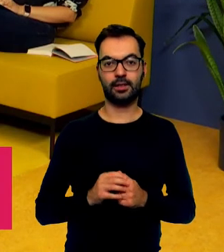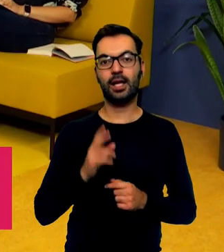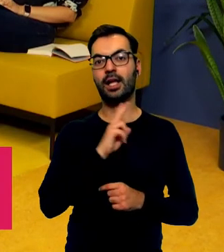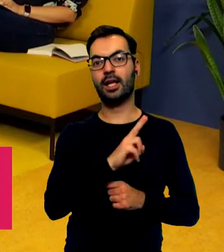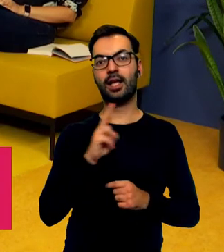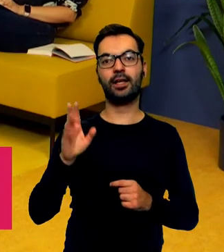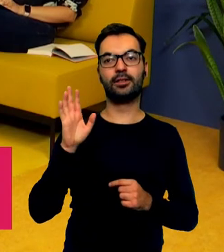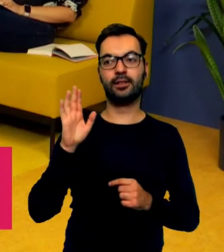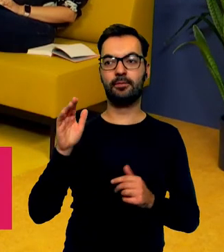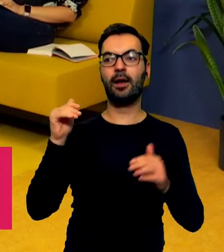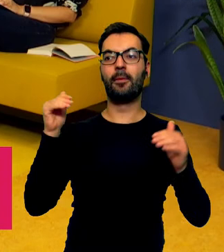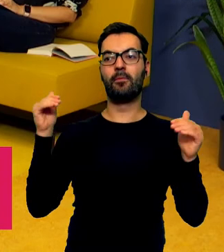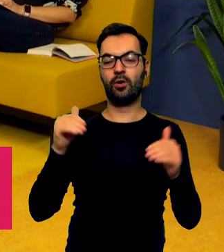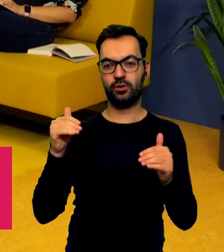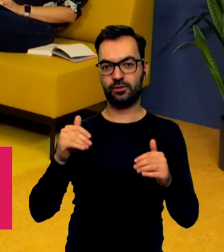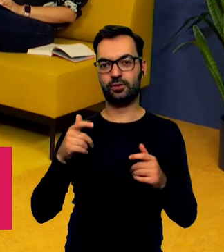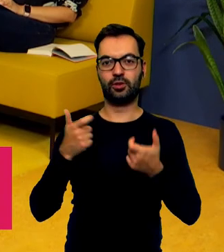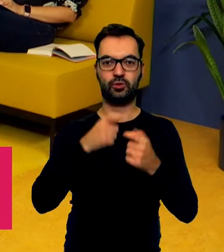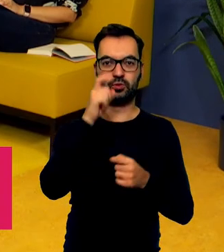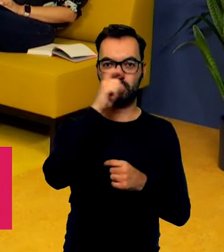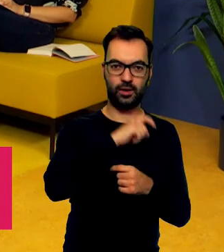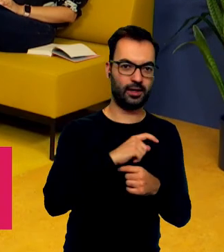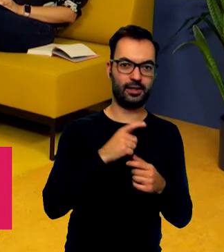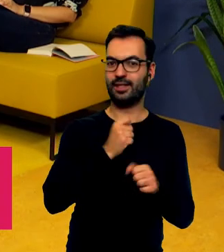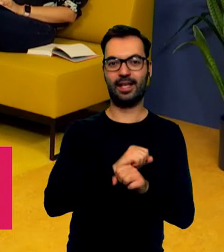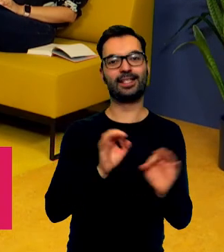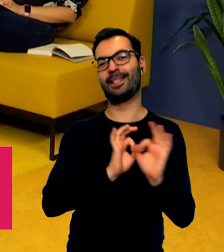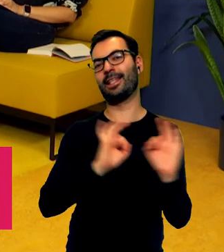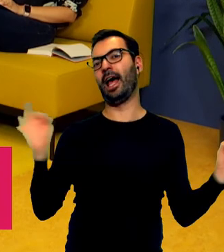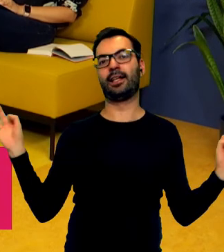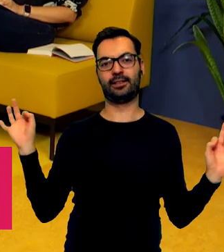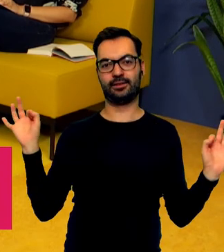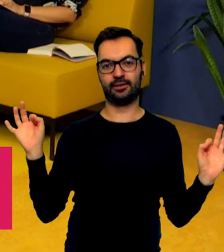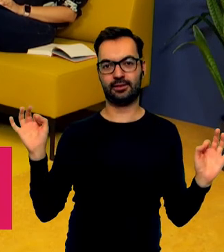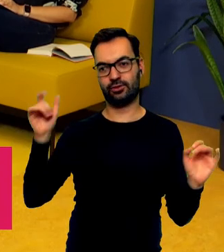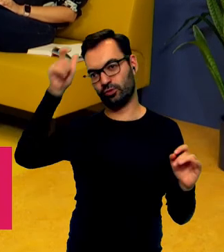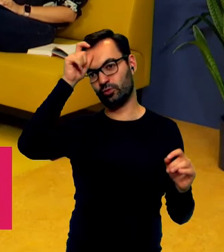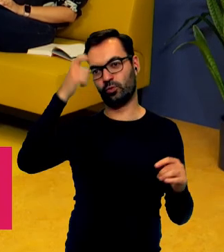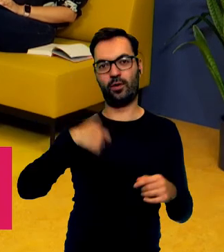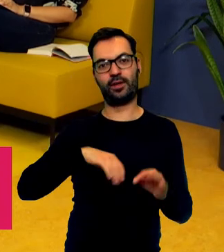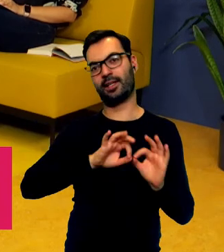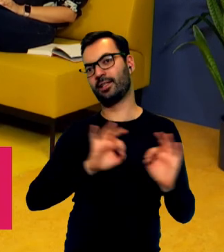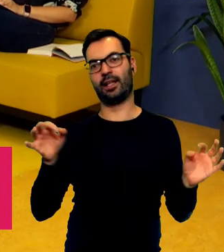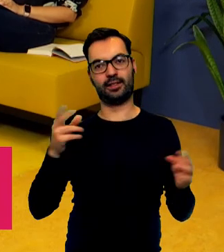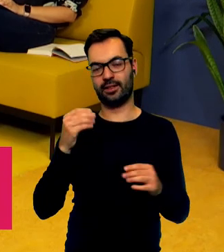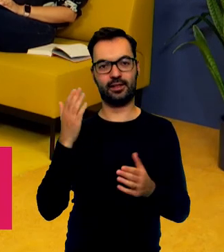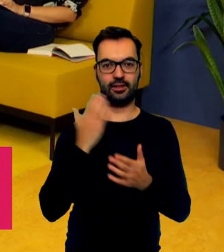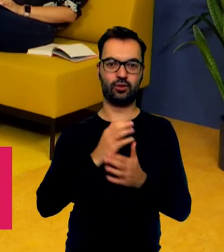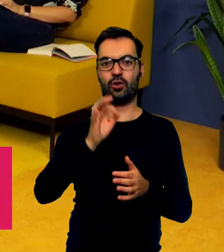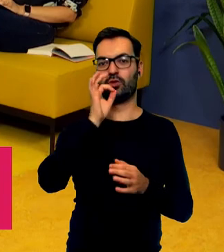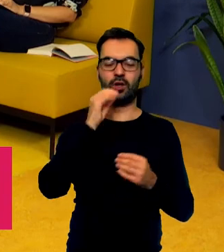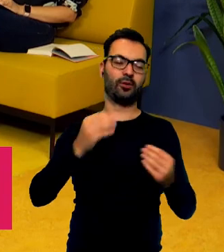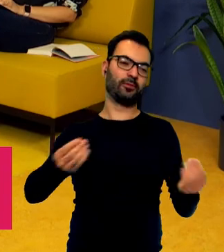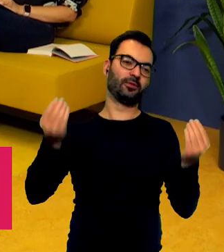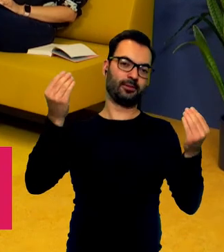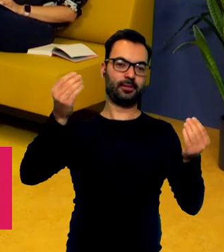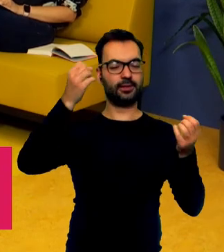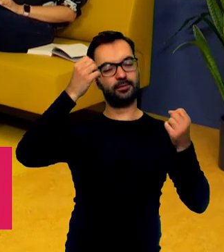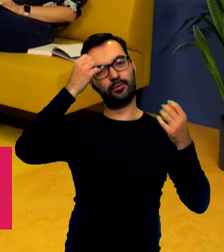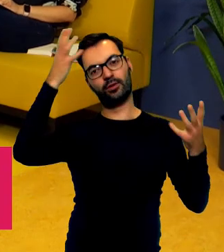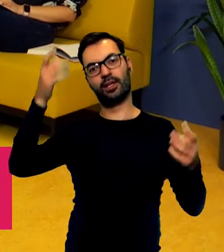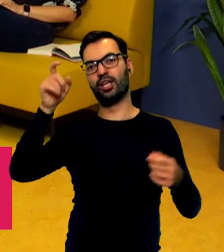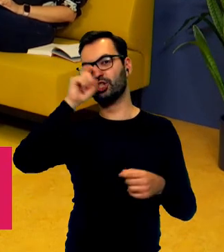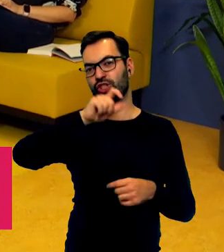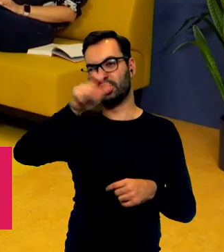podatność na czynienie zła, że się nie jest idealnym człowiekiem, który jest tylko dobry, światły, a źli